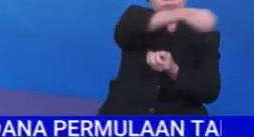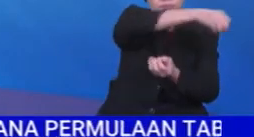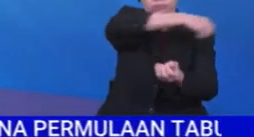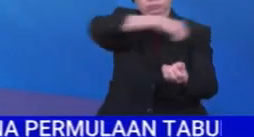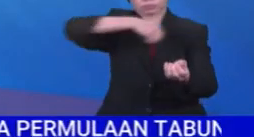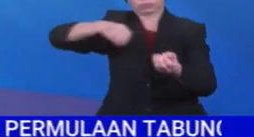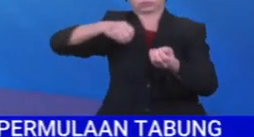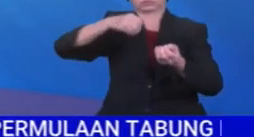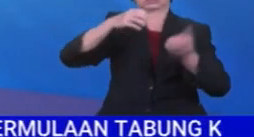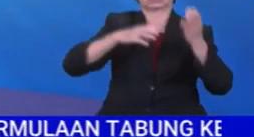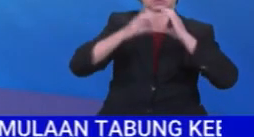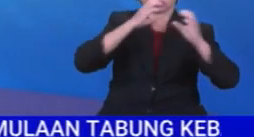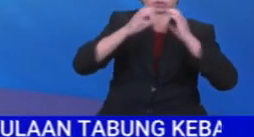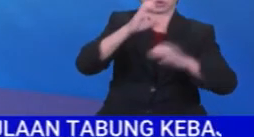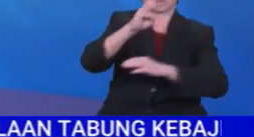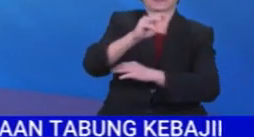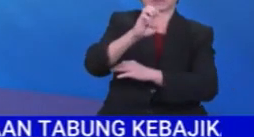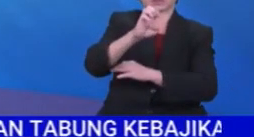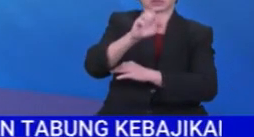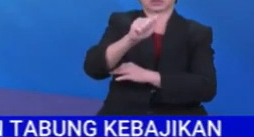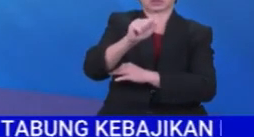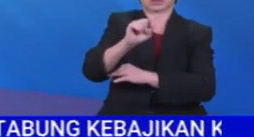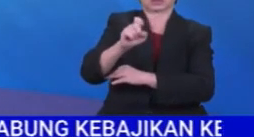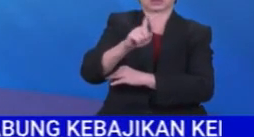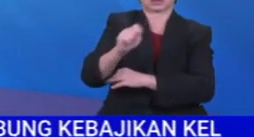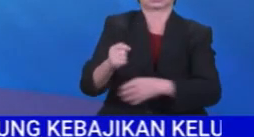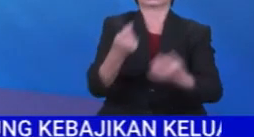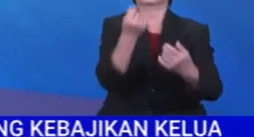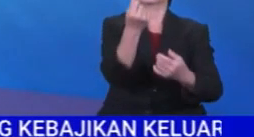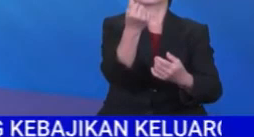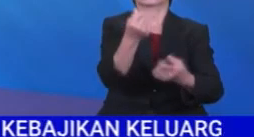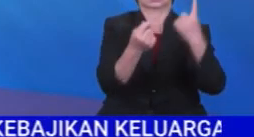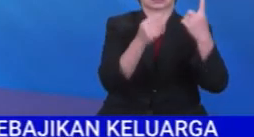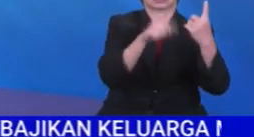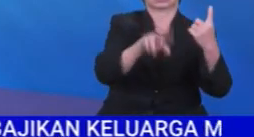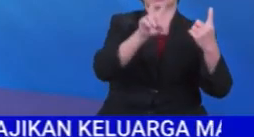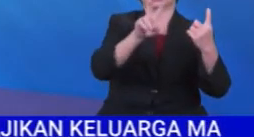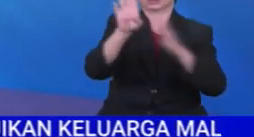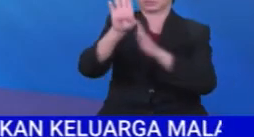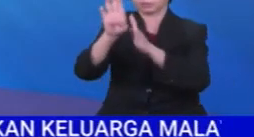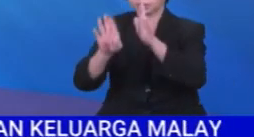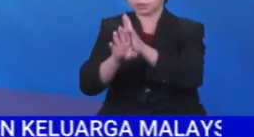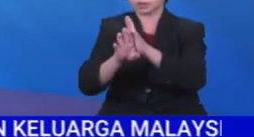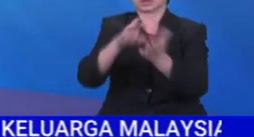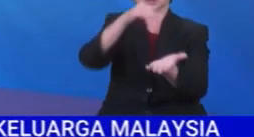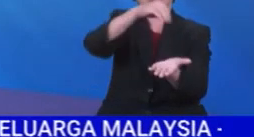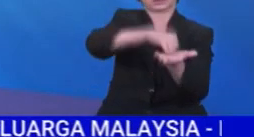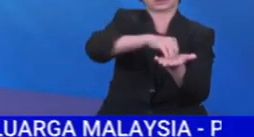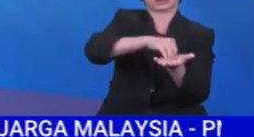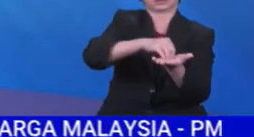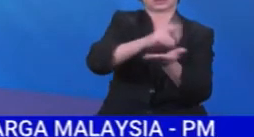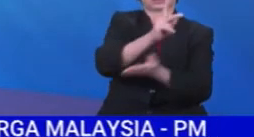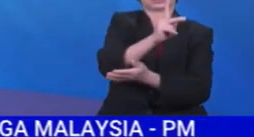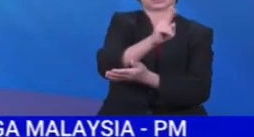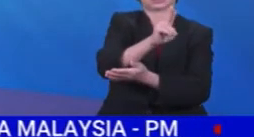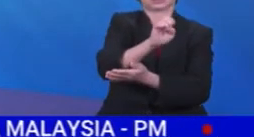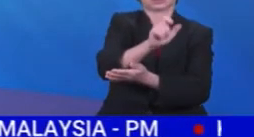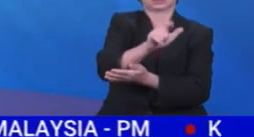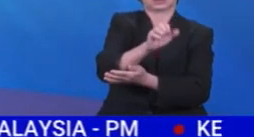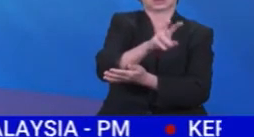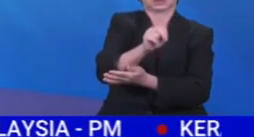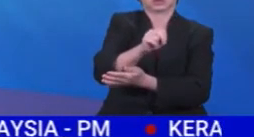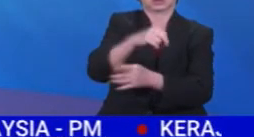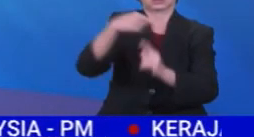miasta 3D milik Malaysia bernilai satu perpuluhan dua beli Android bertempat di GOR frediana pada